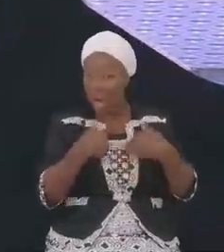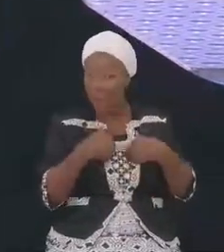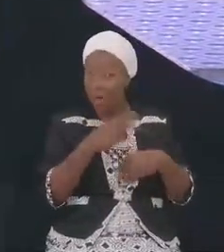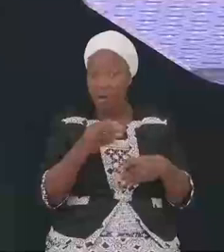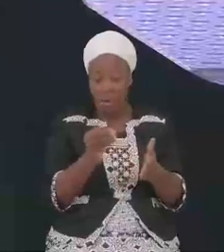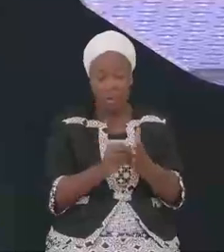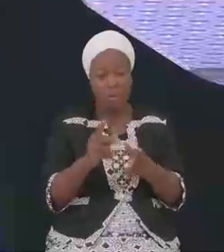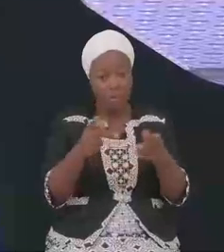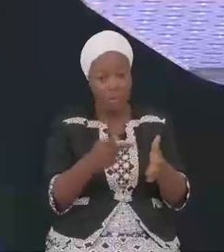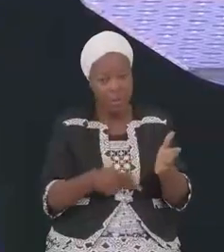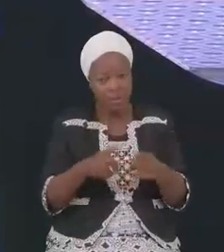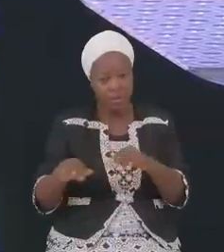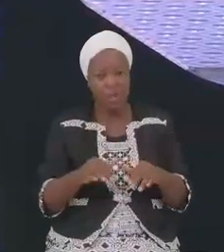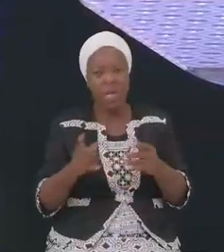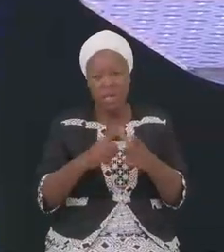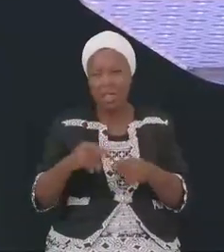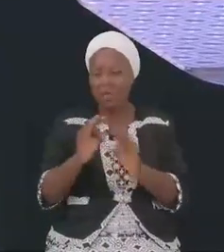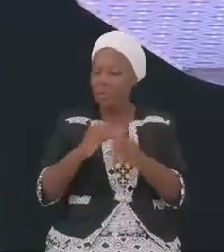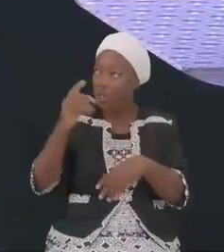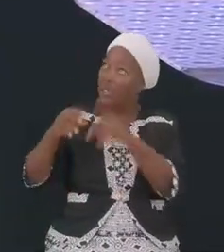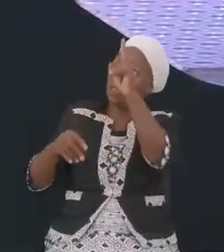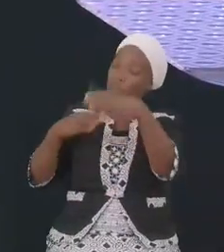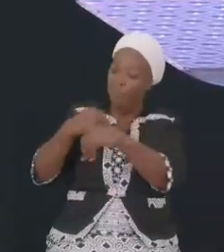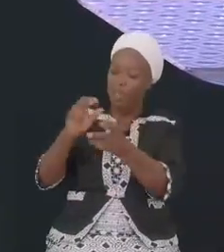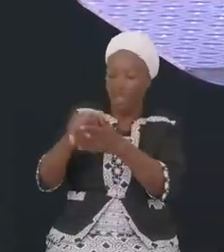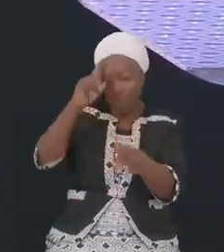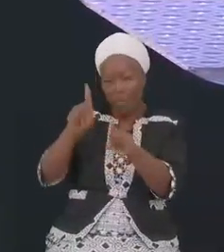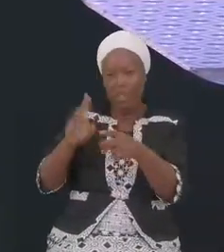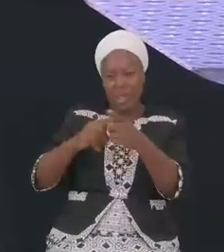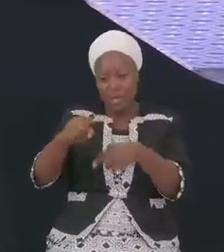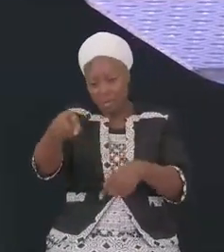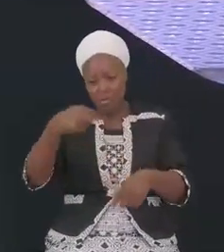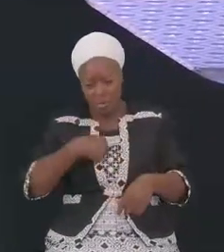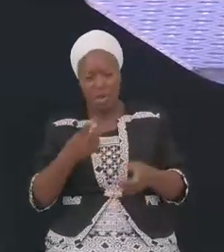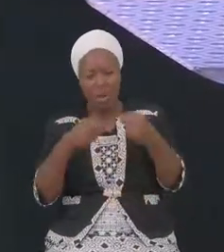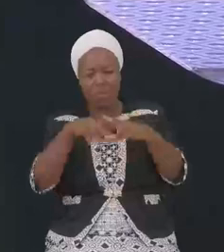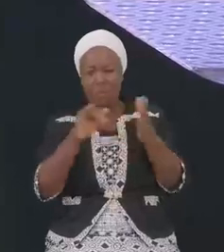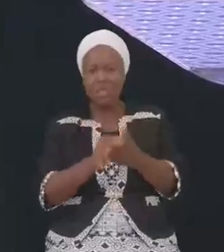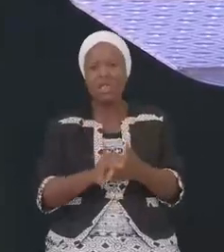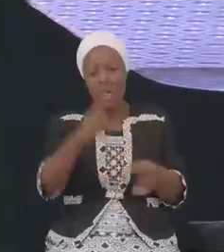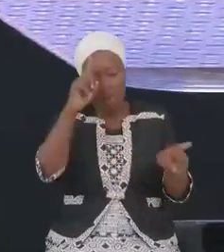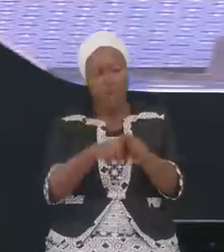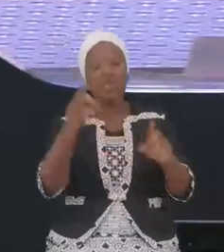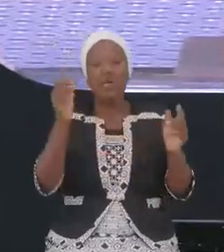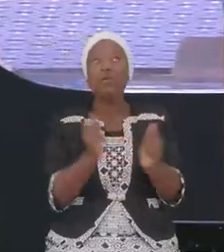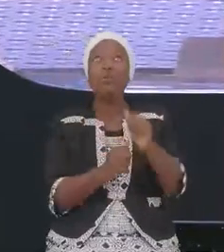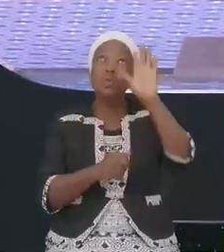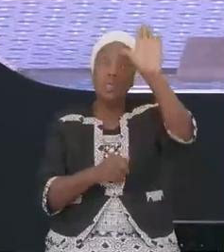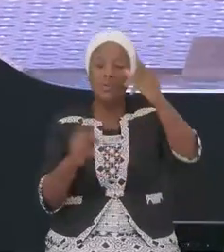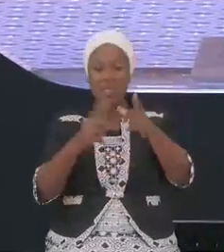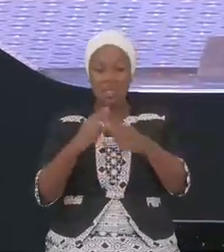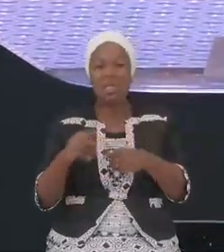sommes entrés dans cette relation d'alliance avec lui. Et il garde sa part. Il est un Dieu fidèle et nous devons